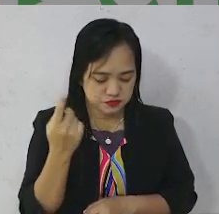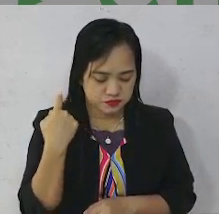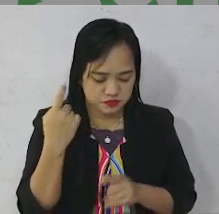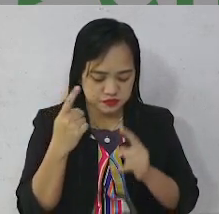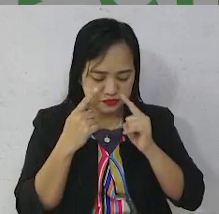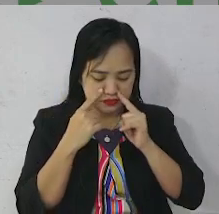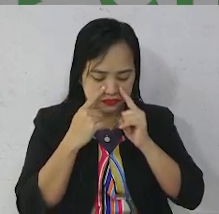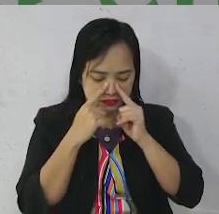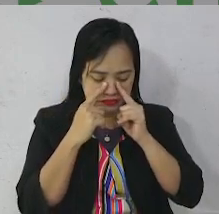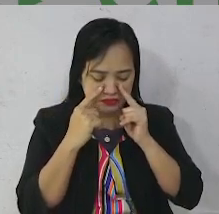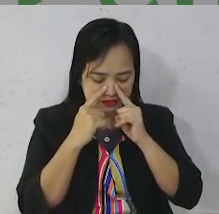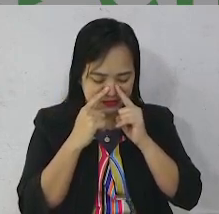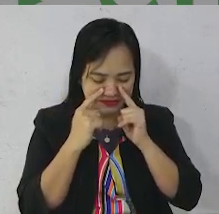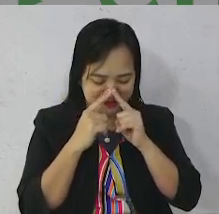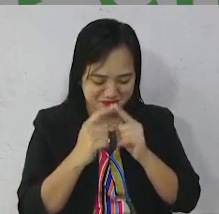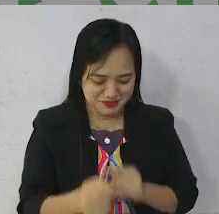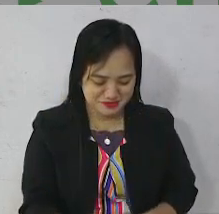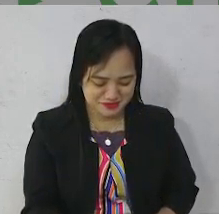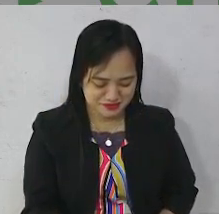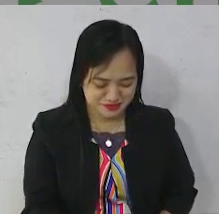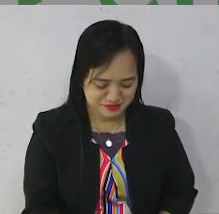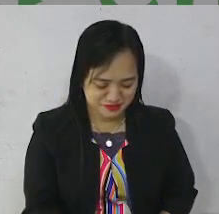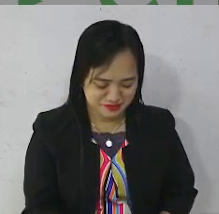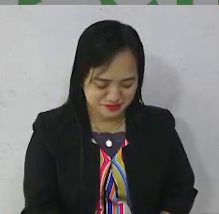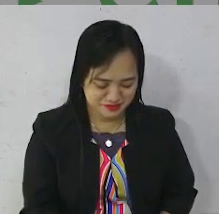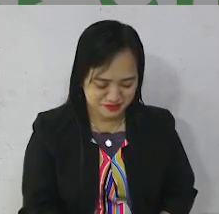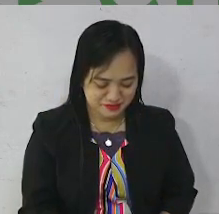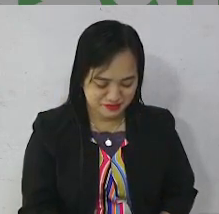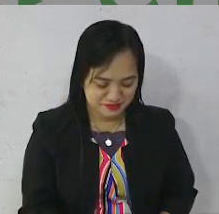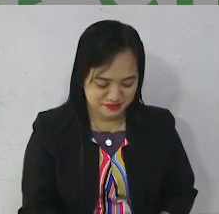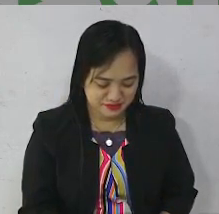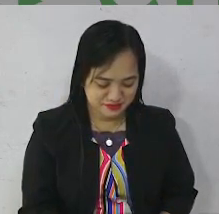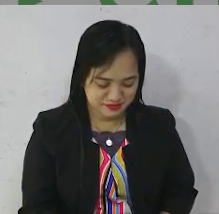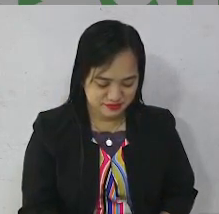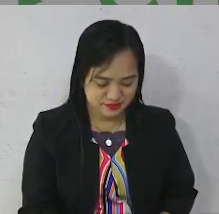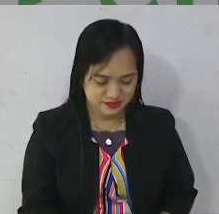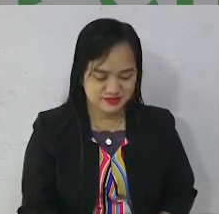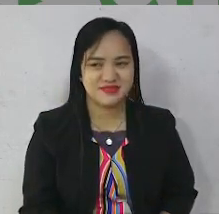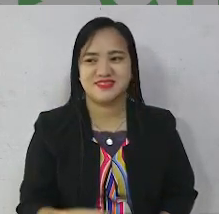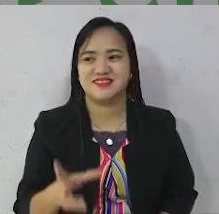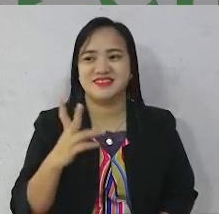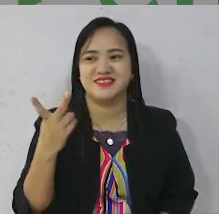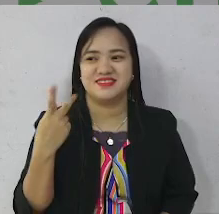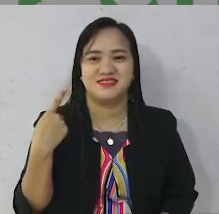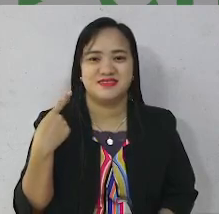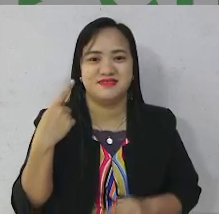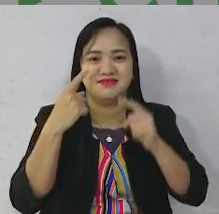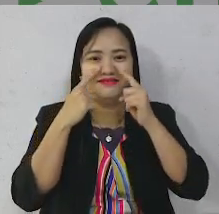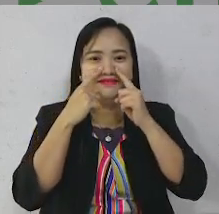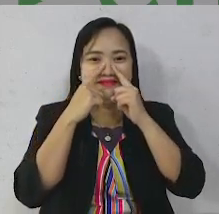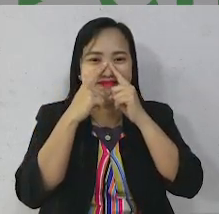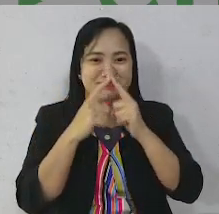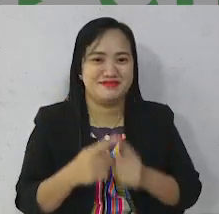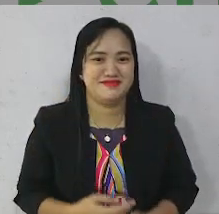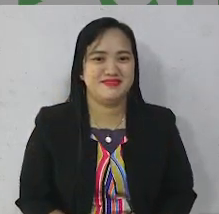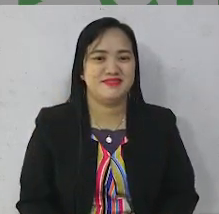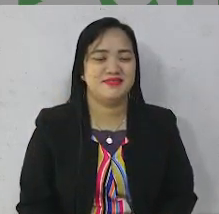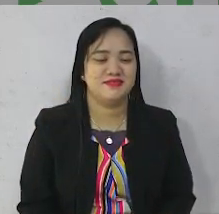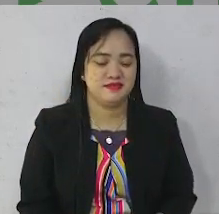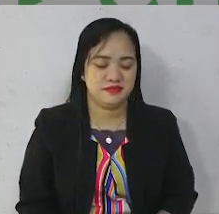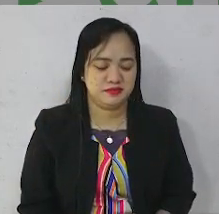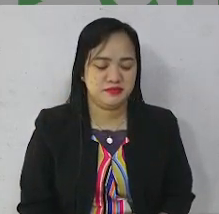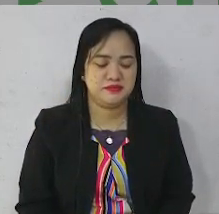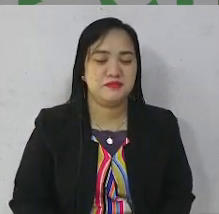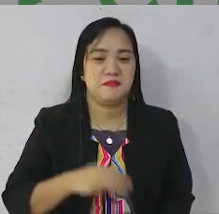kaya tum we matangos talaga Tingnan mo sila kay na o tangos